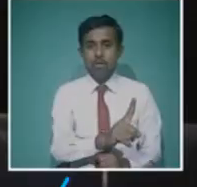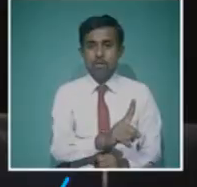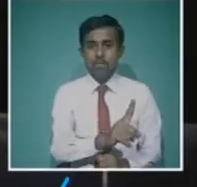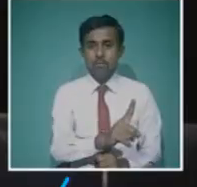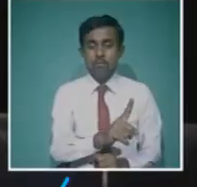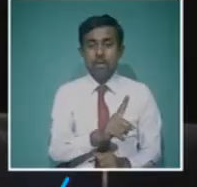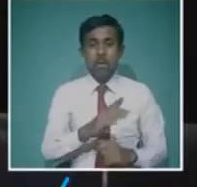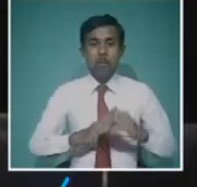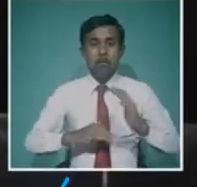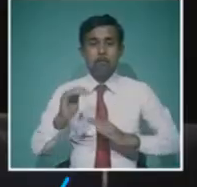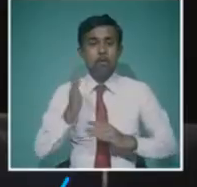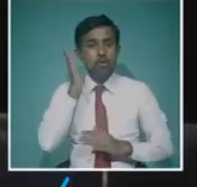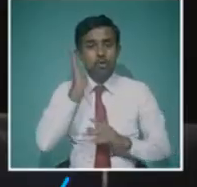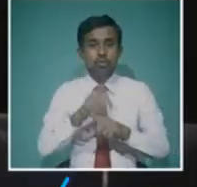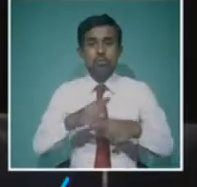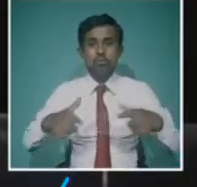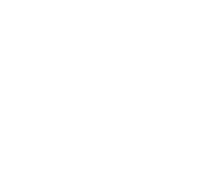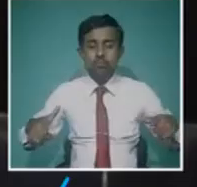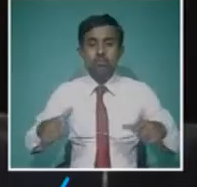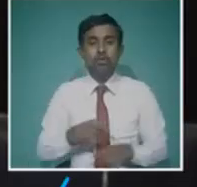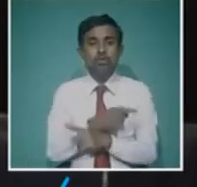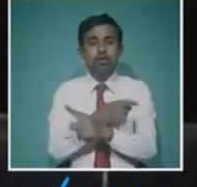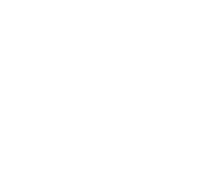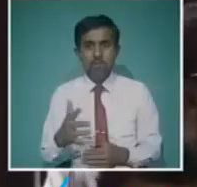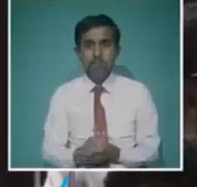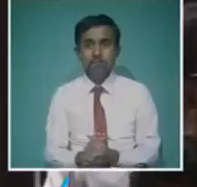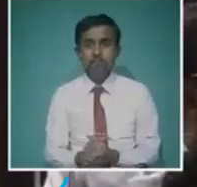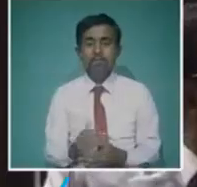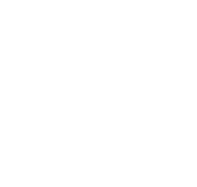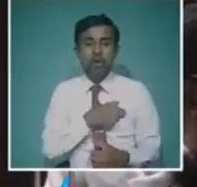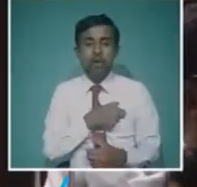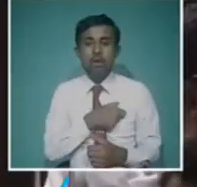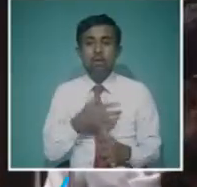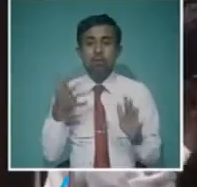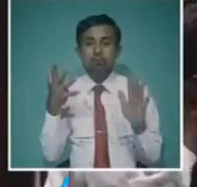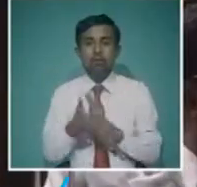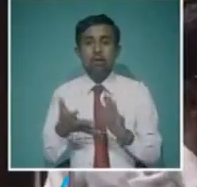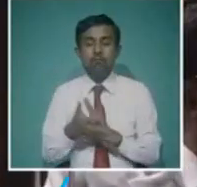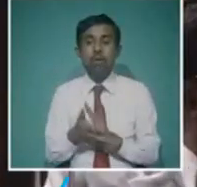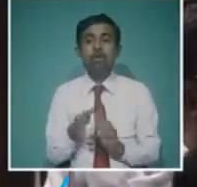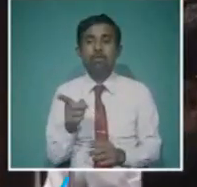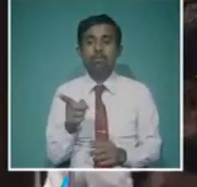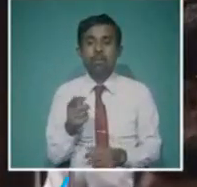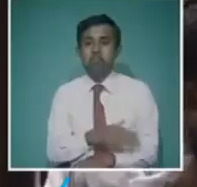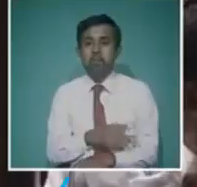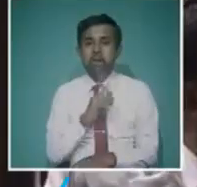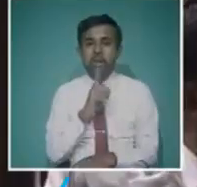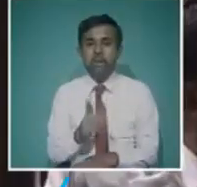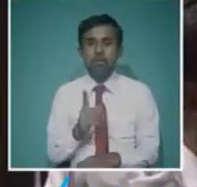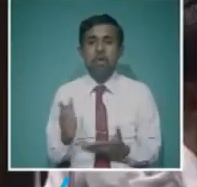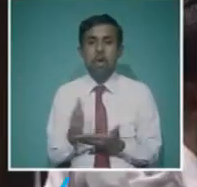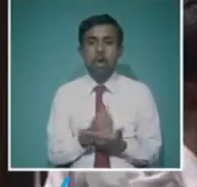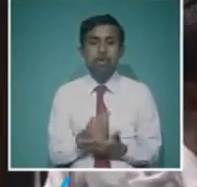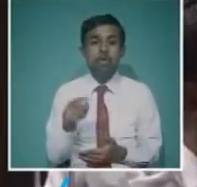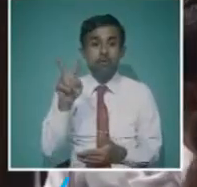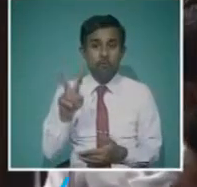සිට භාවිතයෙන් ඉංග්‍රීසි භාෂාව ඉගැන්වීම ආරම්භ කිරීමට කටයුතු යොදාගෙන යනවා. අපේ නායකයන්ට වැරදිච්ච තැනක් තියෙනවා මම ඒක මතක් කරන්න ඕනේ. අපි හැමෝම